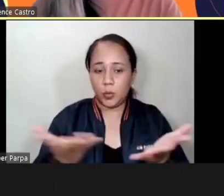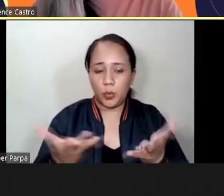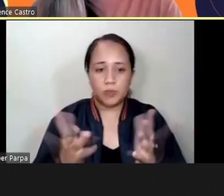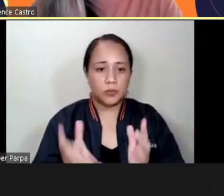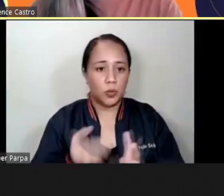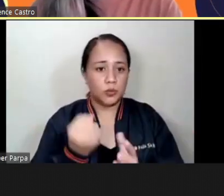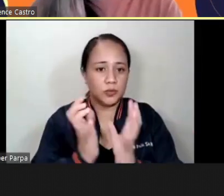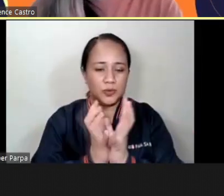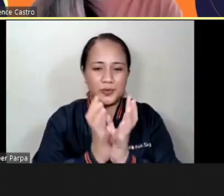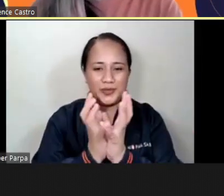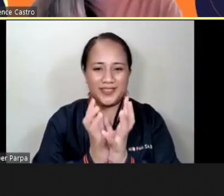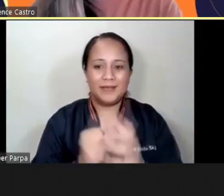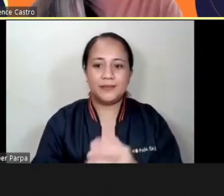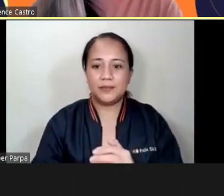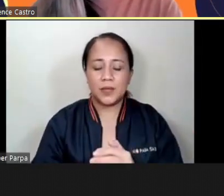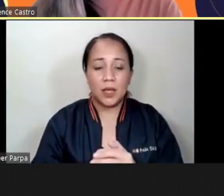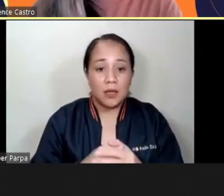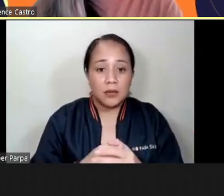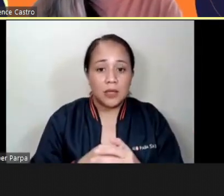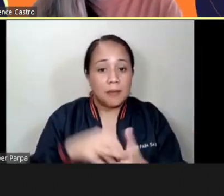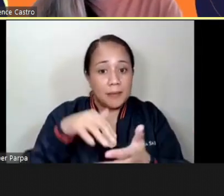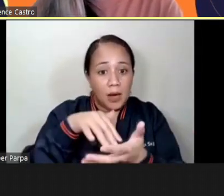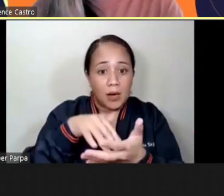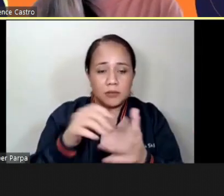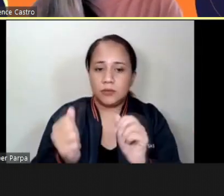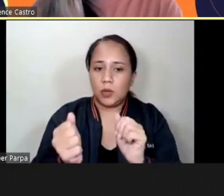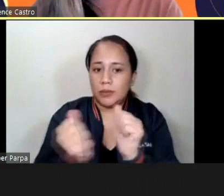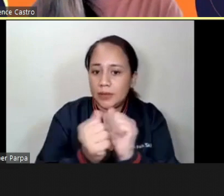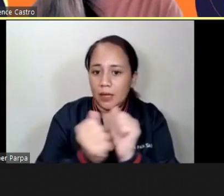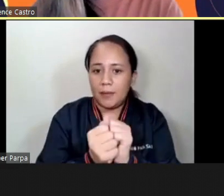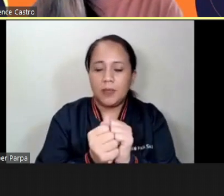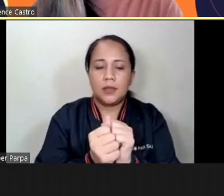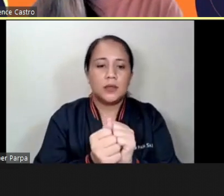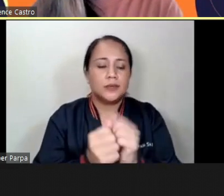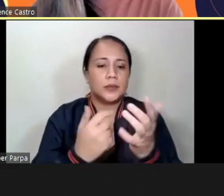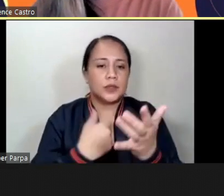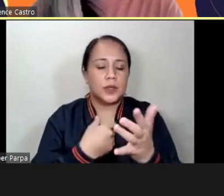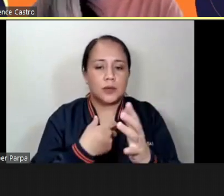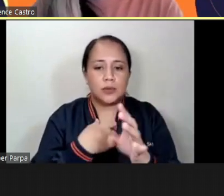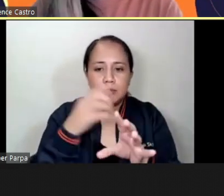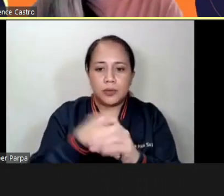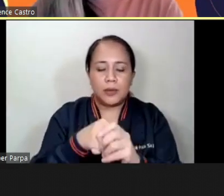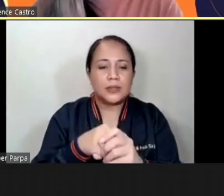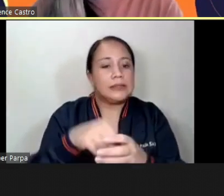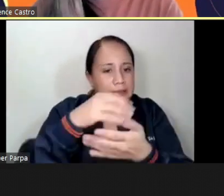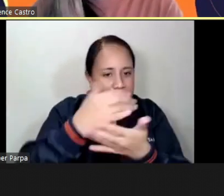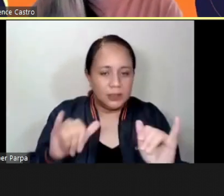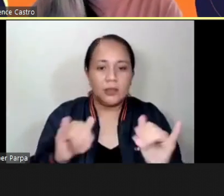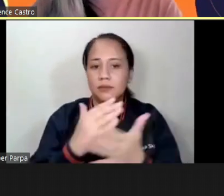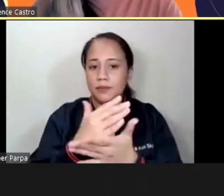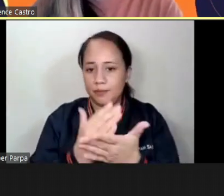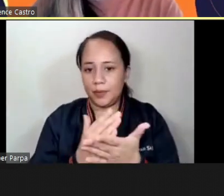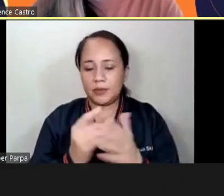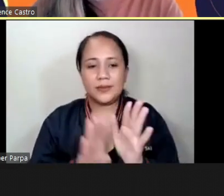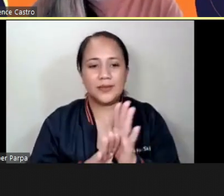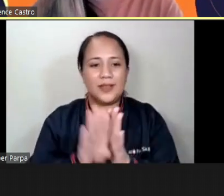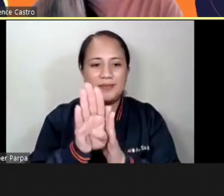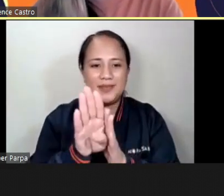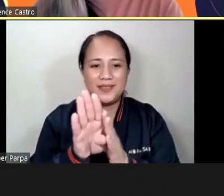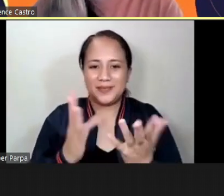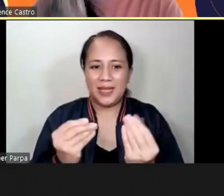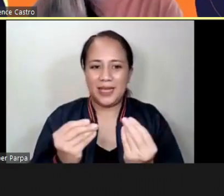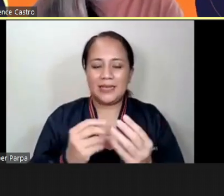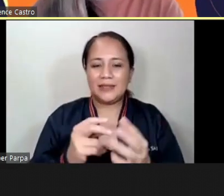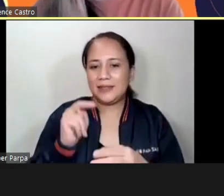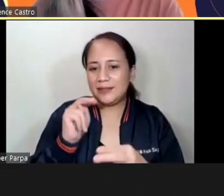And yung pag-aaral nila at pagsama sa pagbuo ng mga policies ay part din po ng kanilang development and